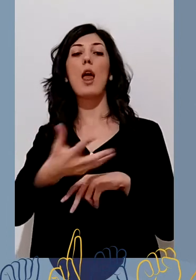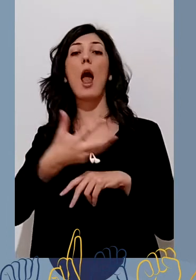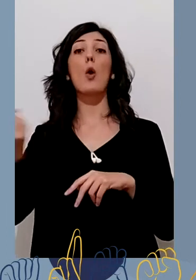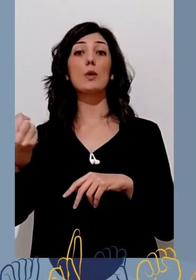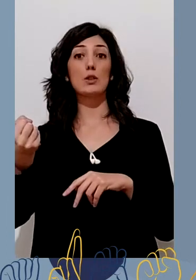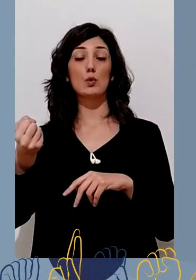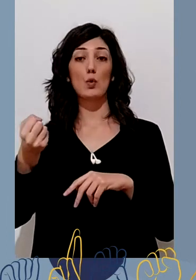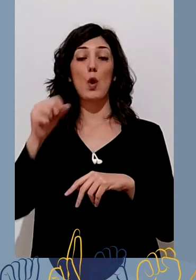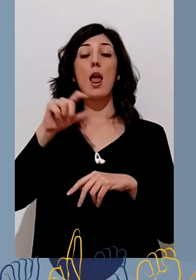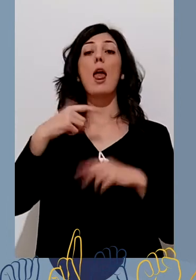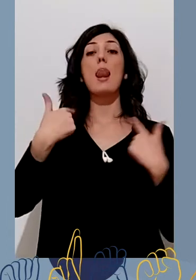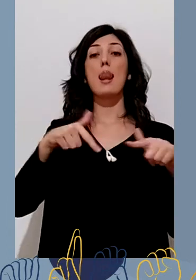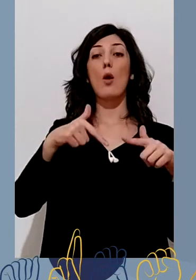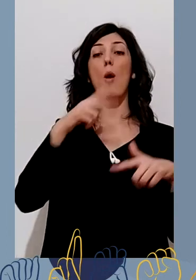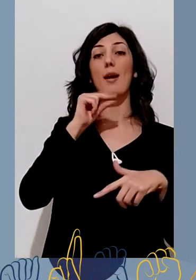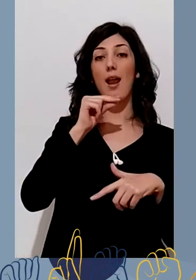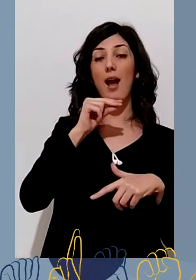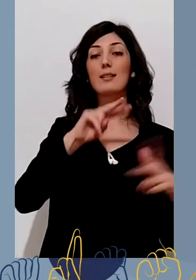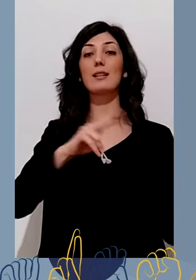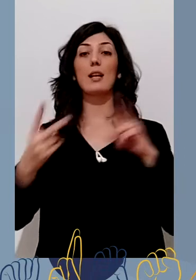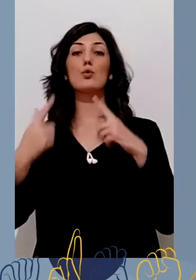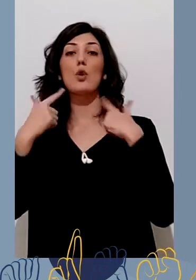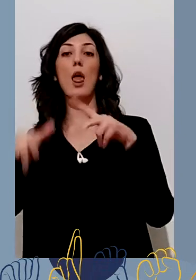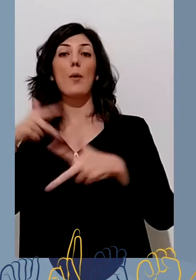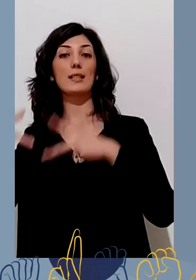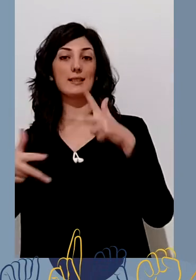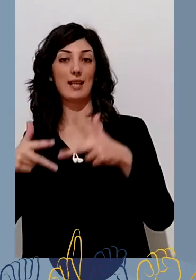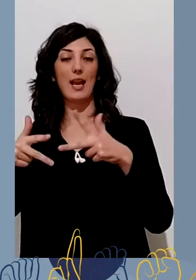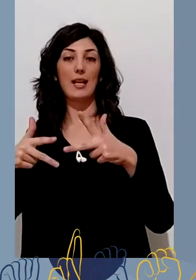parlata nella traduzione di lingua dei segni, c'è bisogno di una